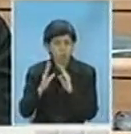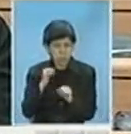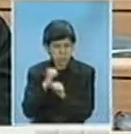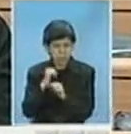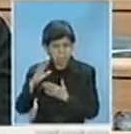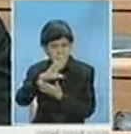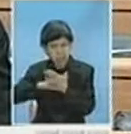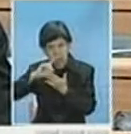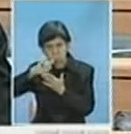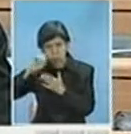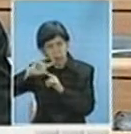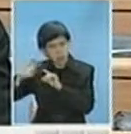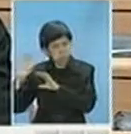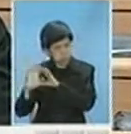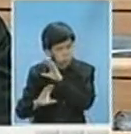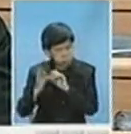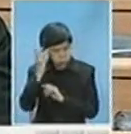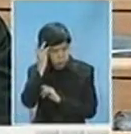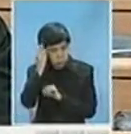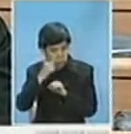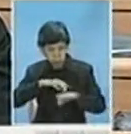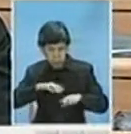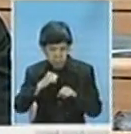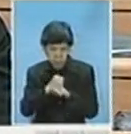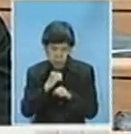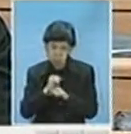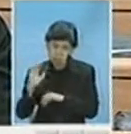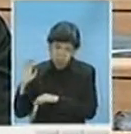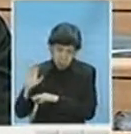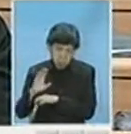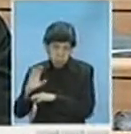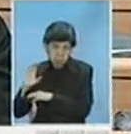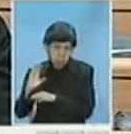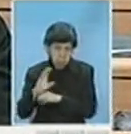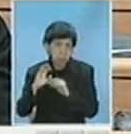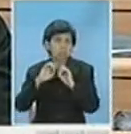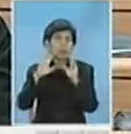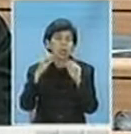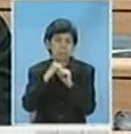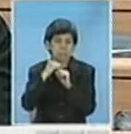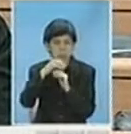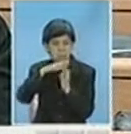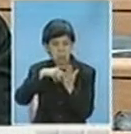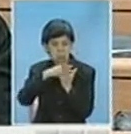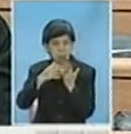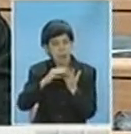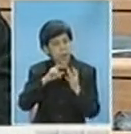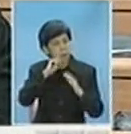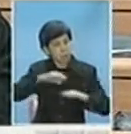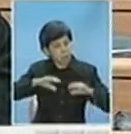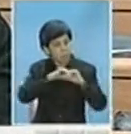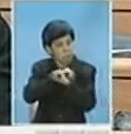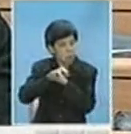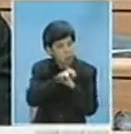ต่างประเทศด้วยที่เขาต้องบริหารความเสี่ยงเขายังไม่มีความชัดเจนจากแผนป้องกันน้ำท่วมระยะ